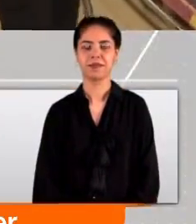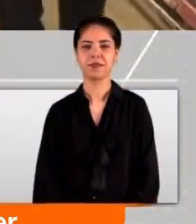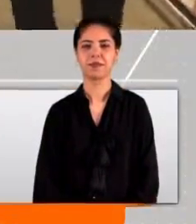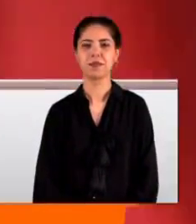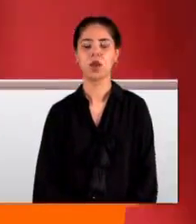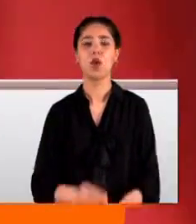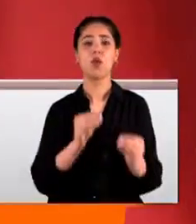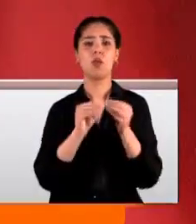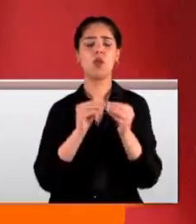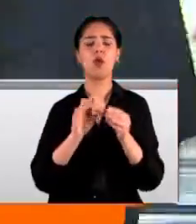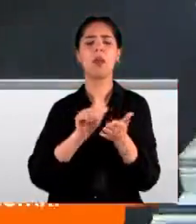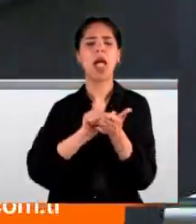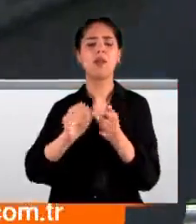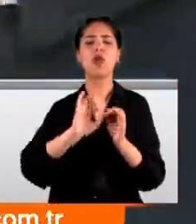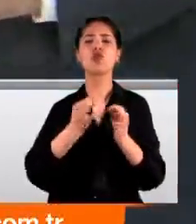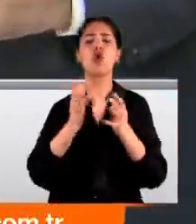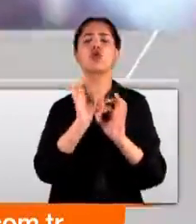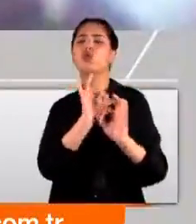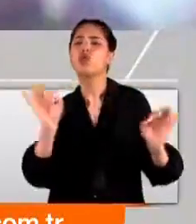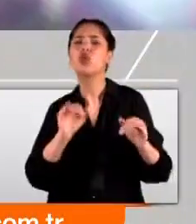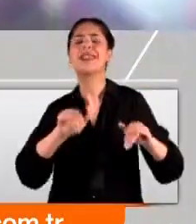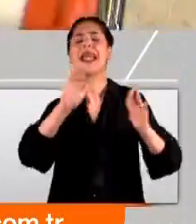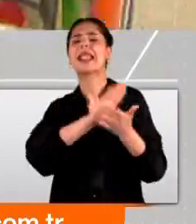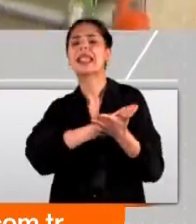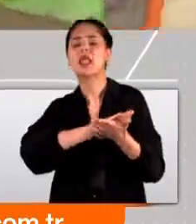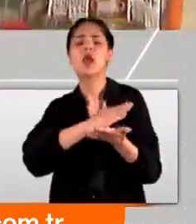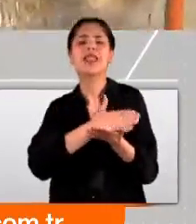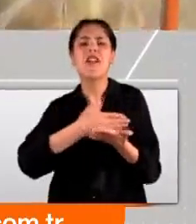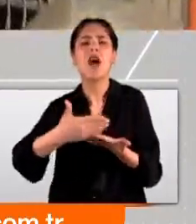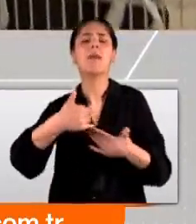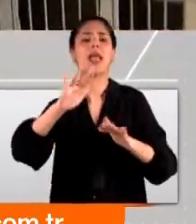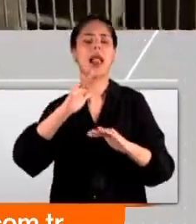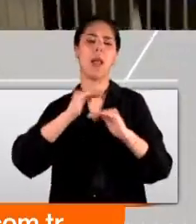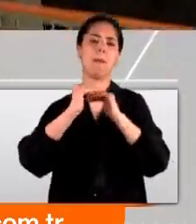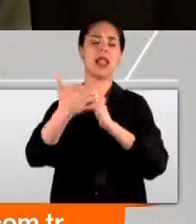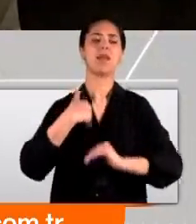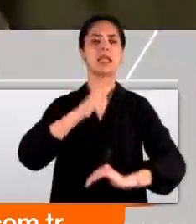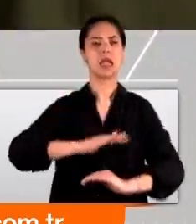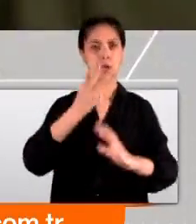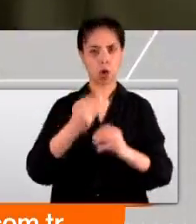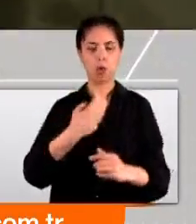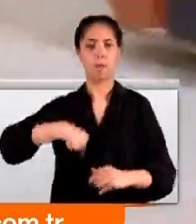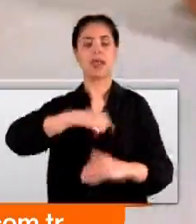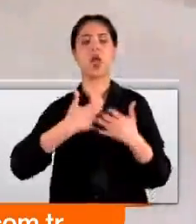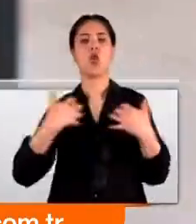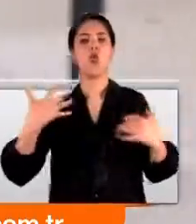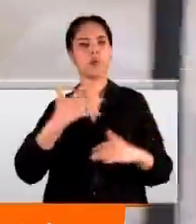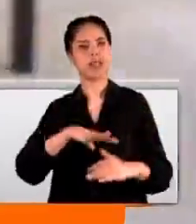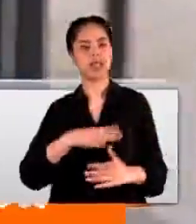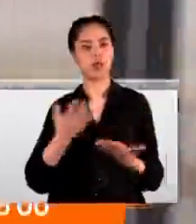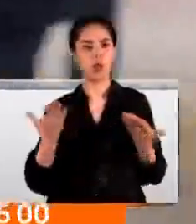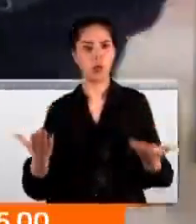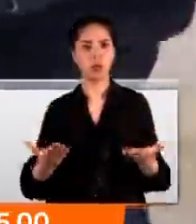Sıkıntıların hiçbiri çözümsüz değildir. Kalıcı değildir. Milletimizden sabırlı olmasını, bize güvenmesini istiyorum.